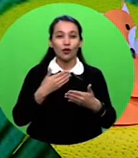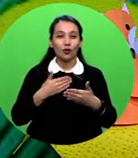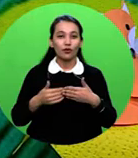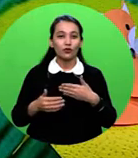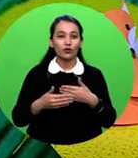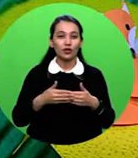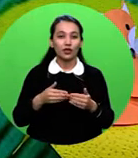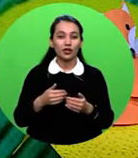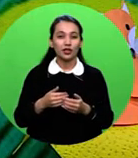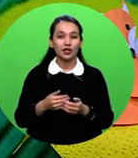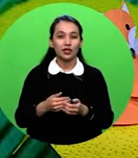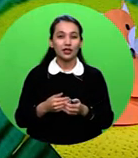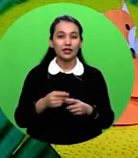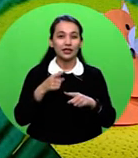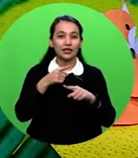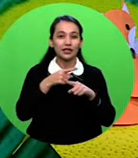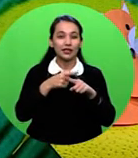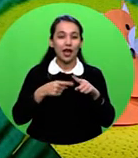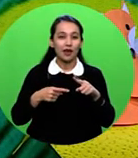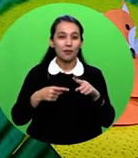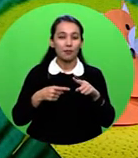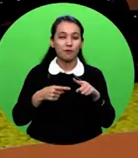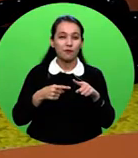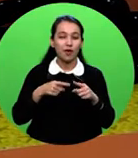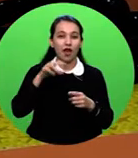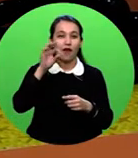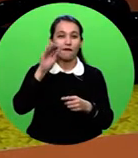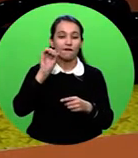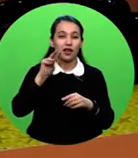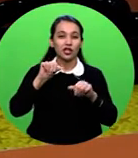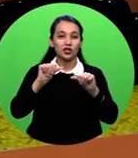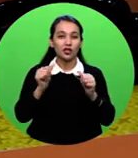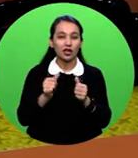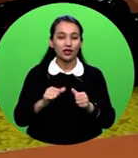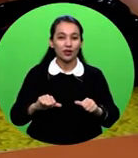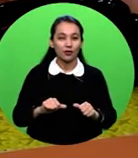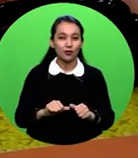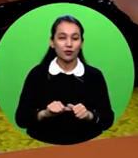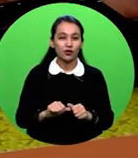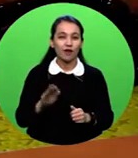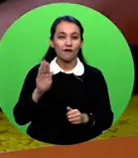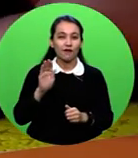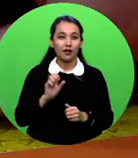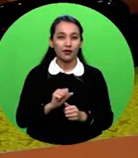shu qog'ozchalardan yarim avval shaklini chiqarib olamiz